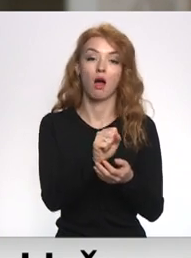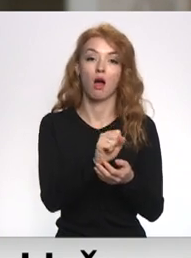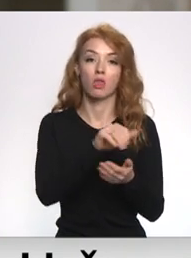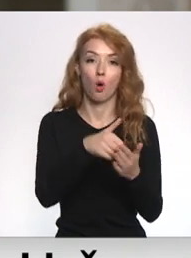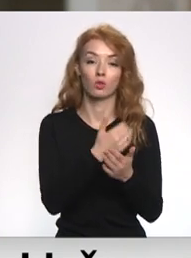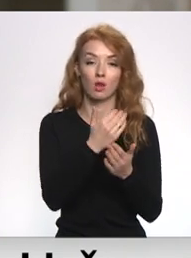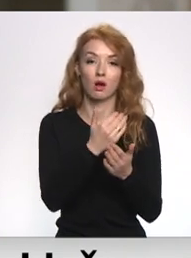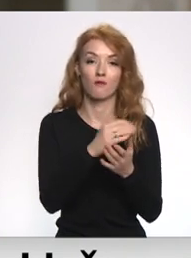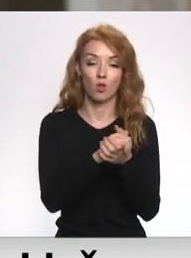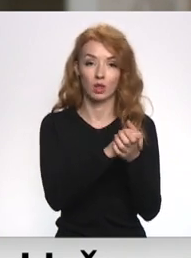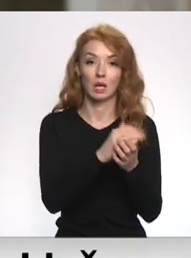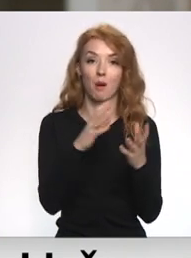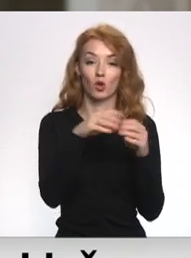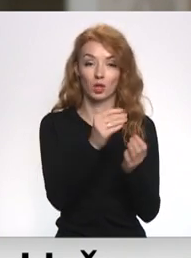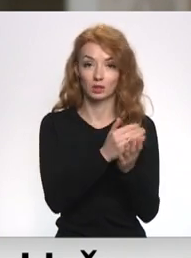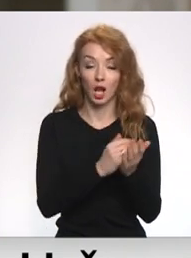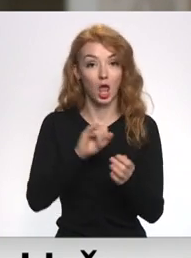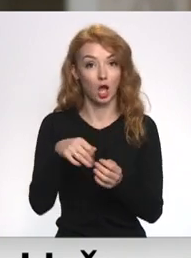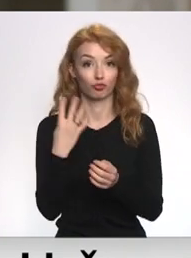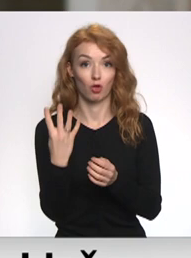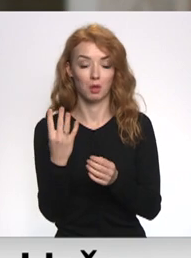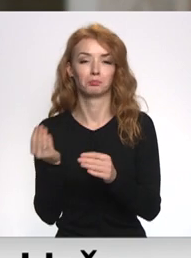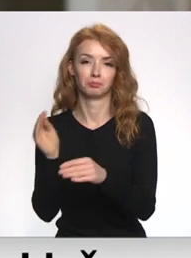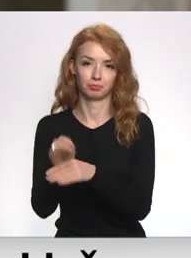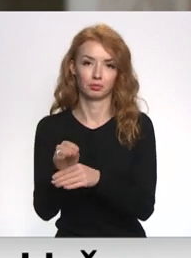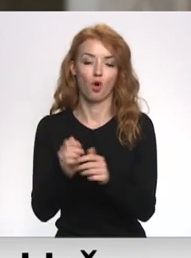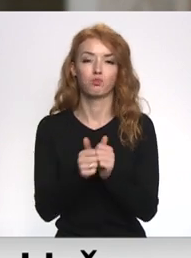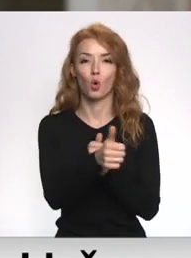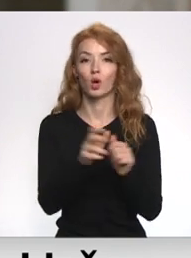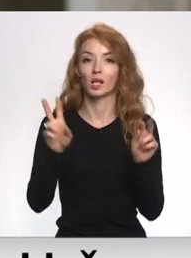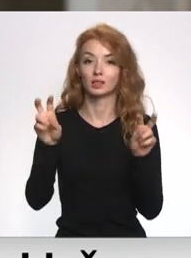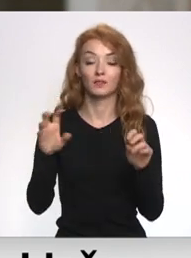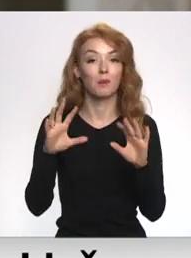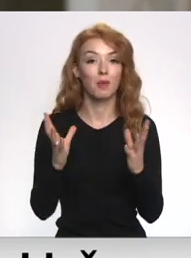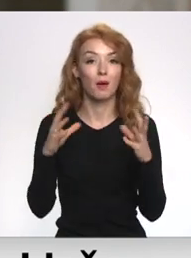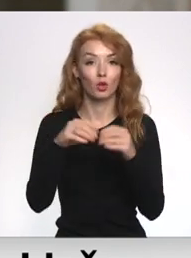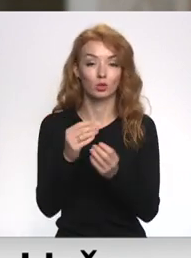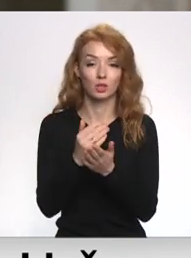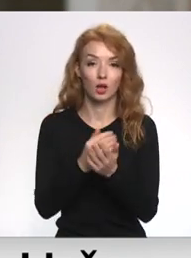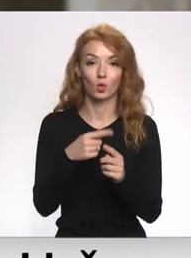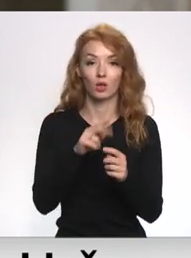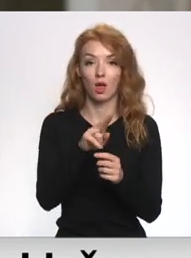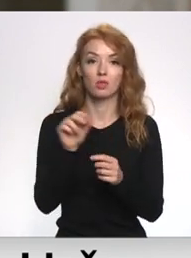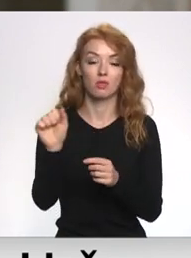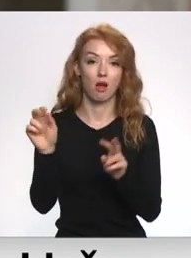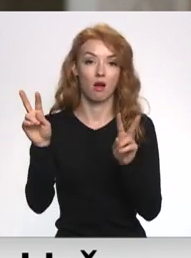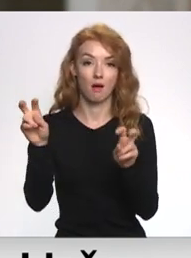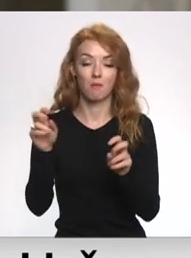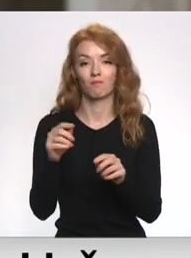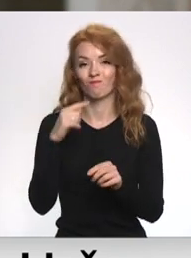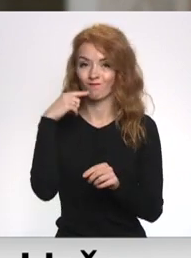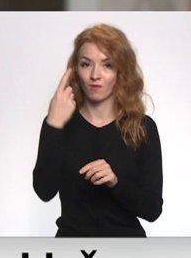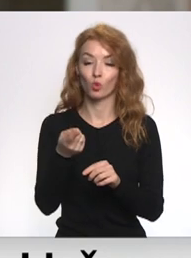apvienība. Savukārt, ja 4, tad šim trīniekam pievienotos arī progresīvē, bet apvienotais saraksts un nacionāla apvienība